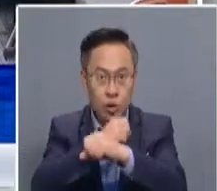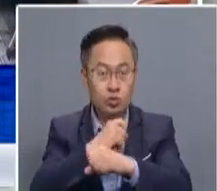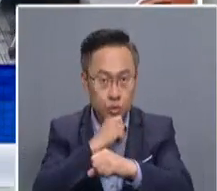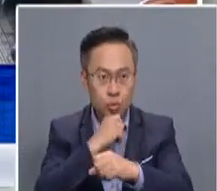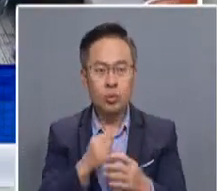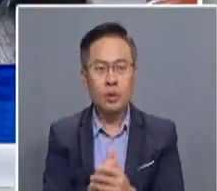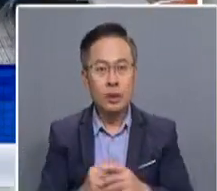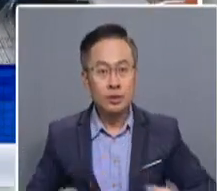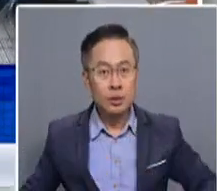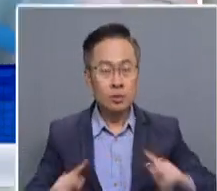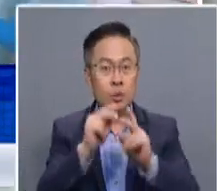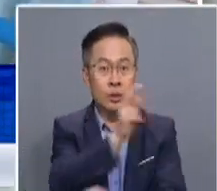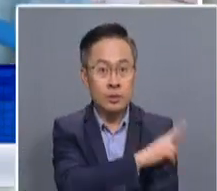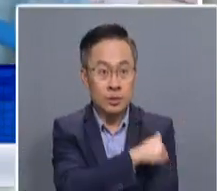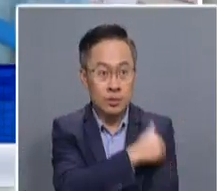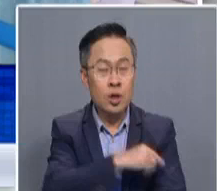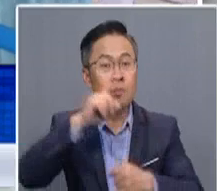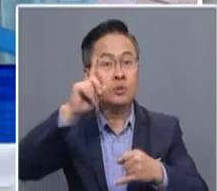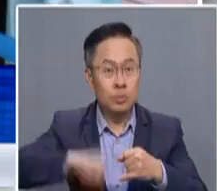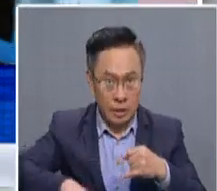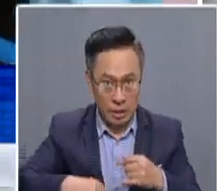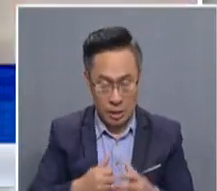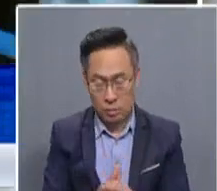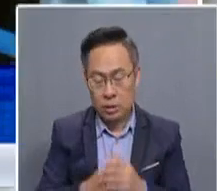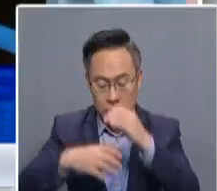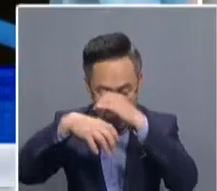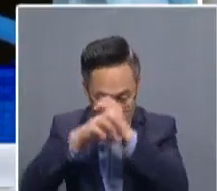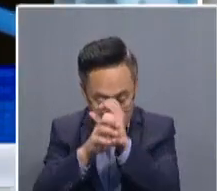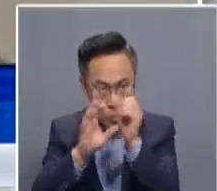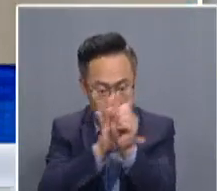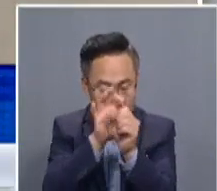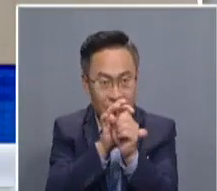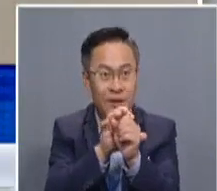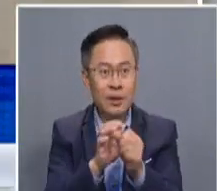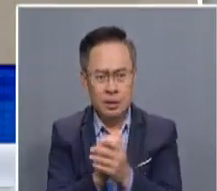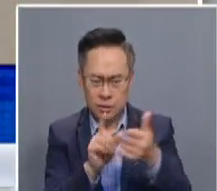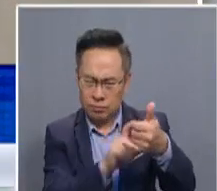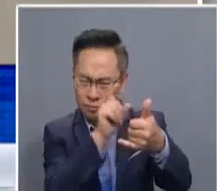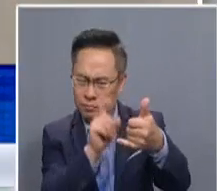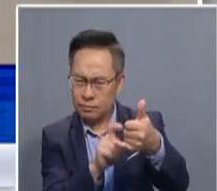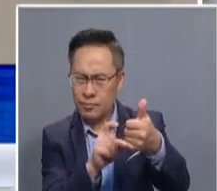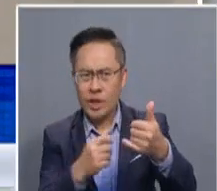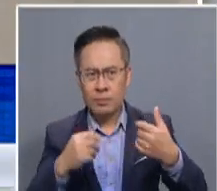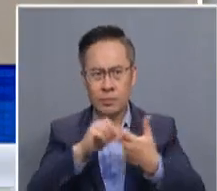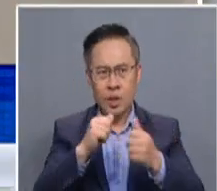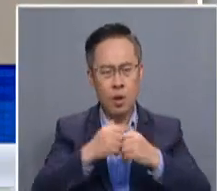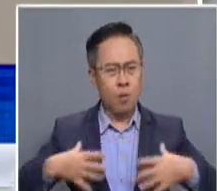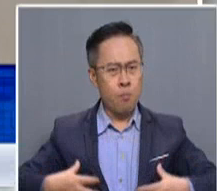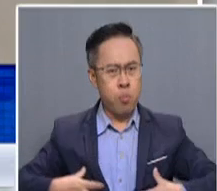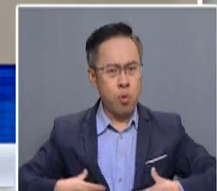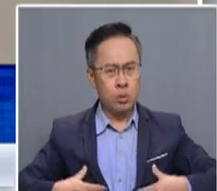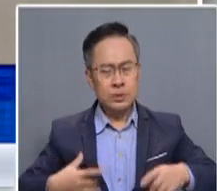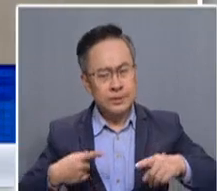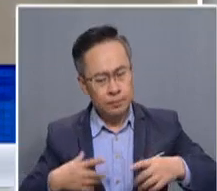ของกระทรวงนี้จะเป็นระบบสุดท้ายนะครับที่จะช่วยตรวจยืนยันก็คือว่าคนไข้ที่มีอาการสงสัยปอดบวมหรือมีอา